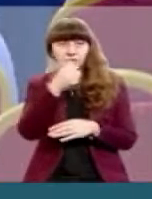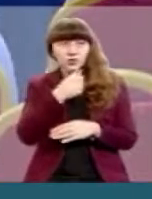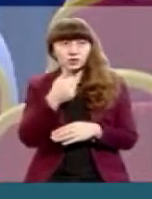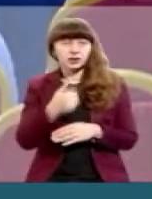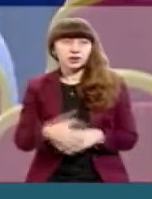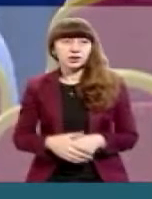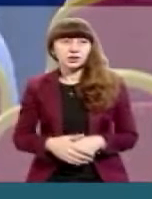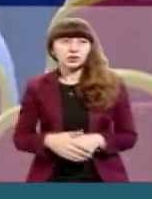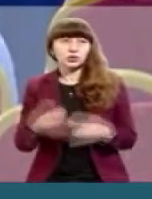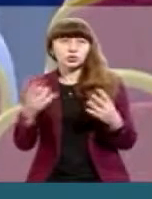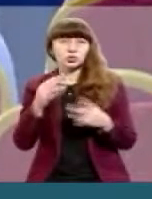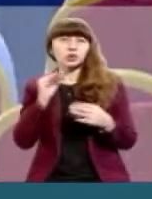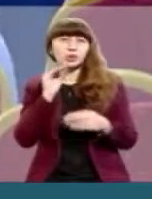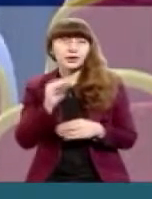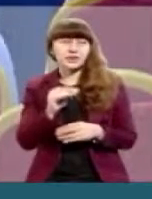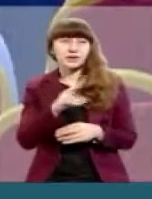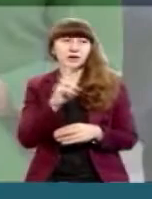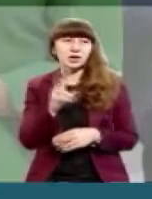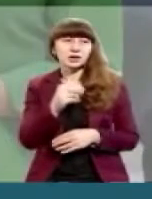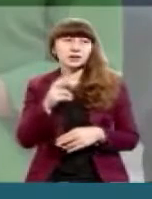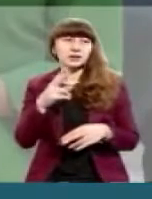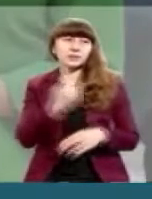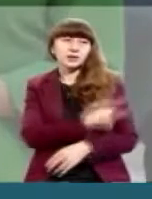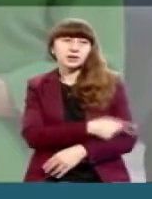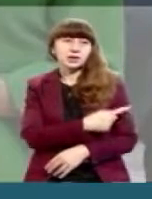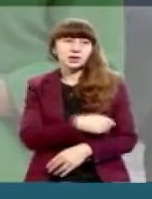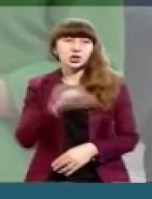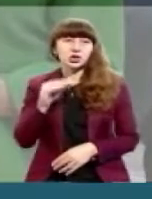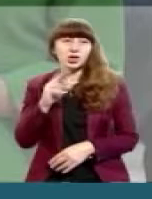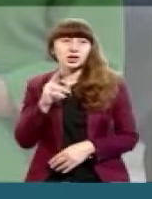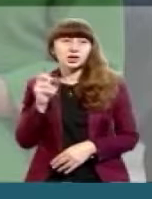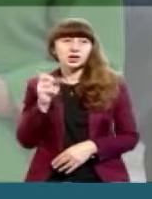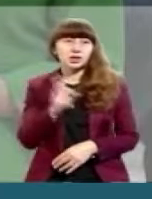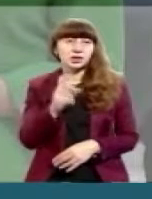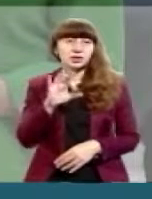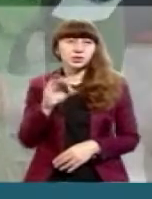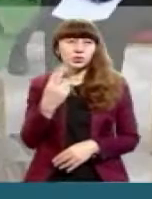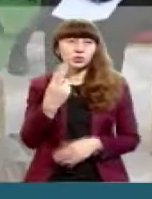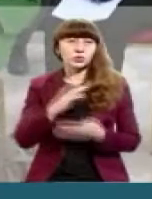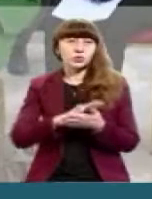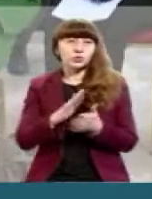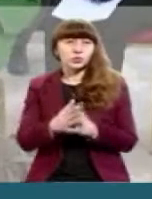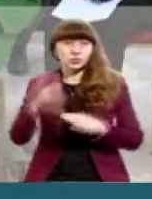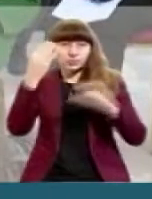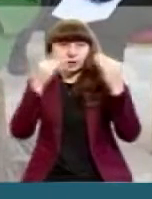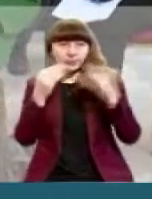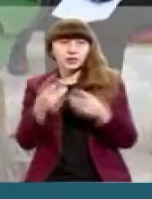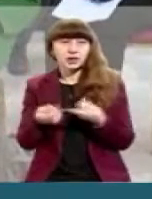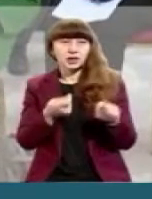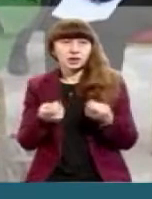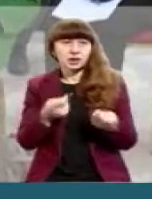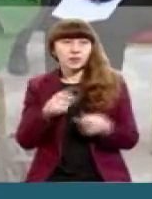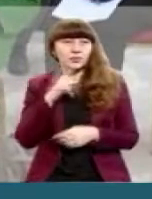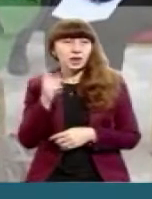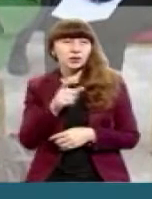тиіс. Семинар ұйымдастырушыларының айтуынша баспаналы болуға ниетті жастар берілген мүмкіндікті молынан пайдаланғандары жөн. Қазірден бастап